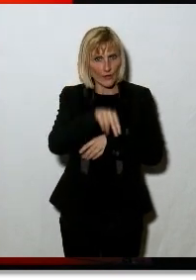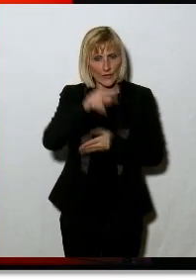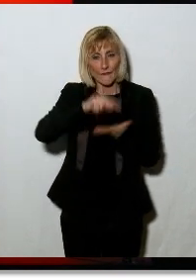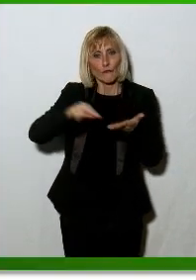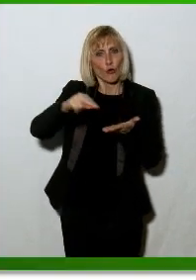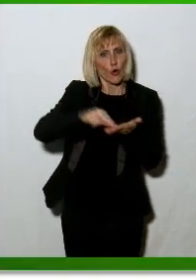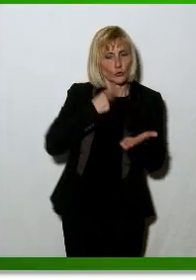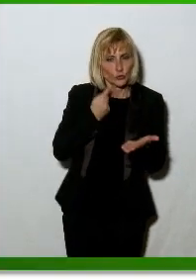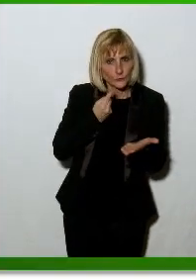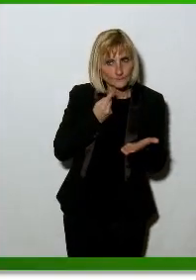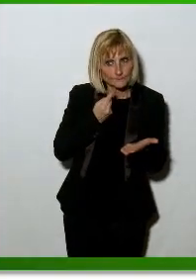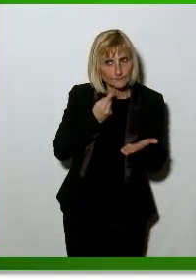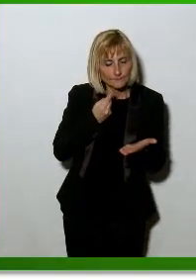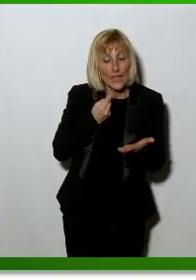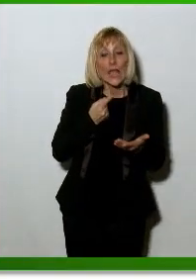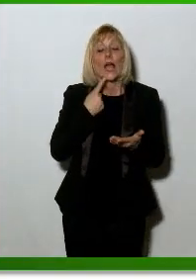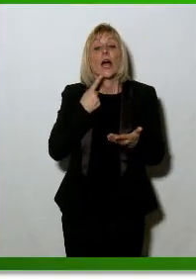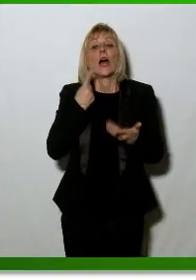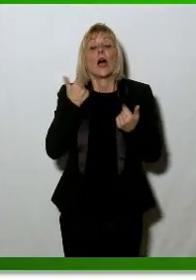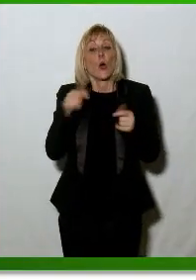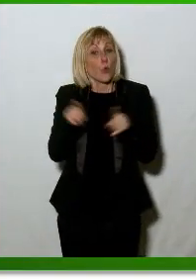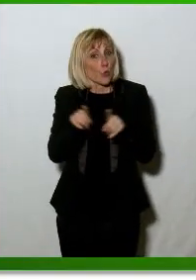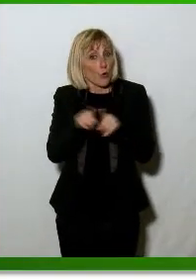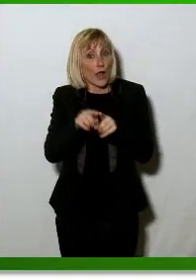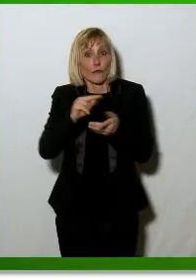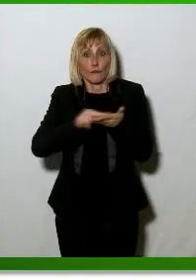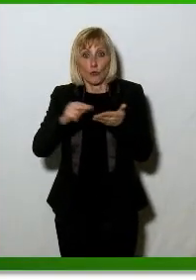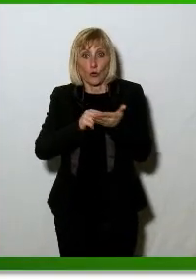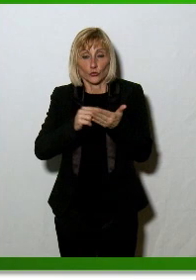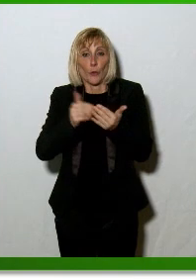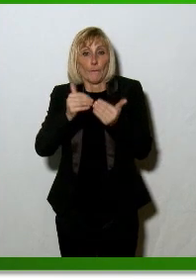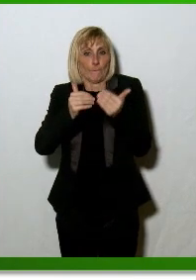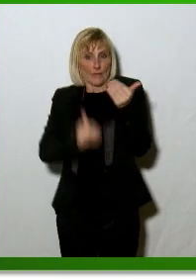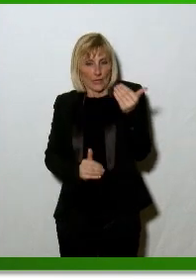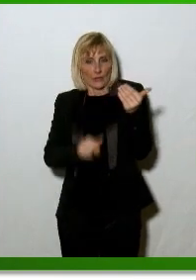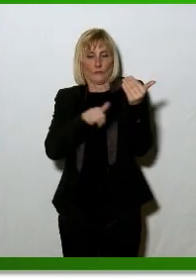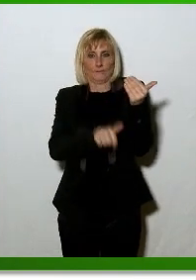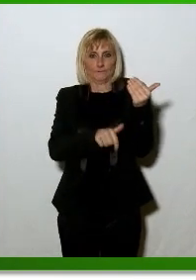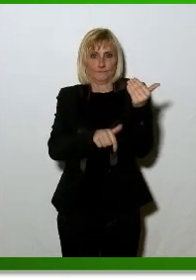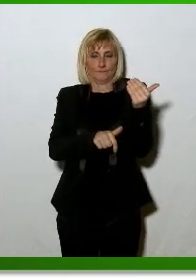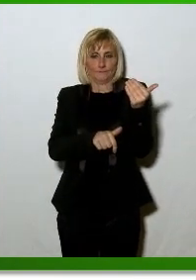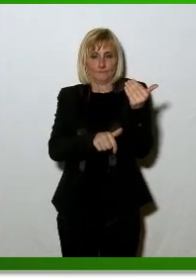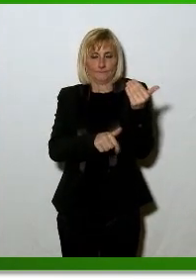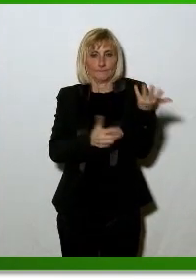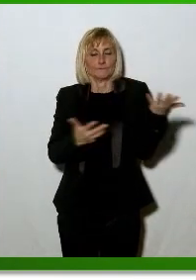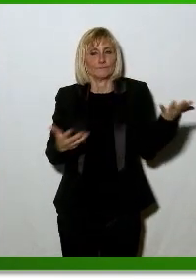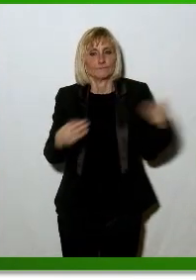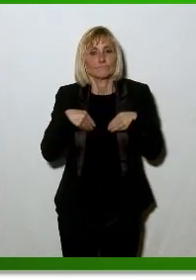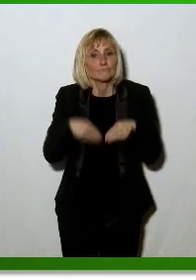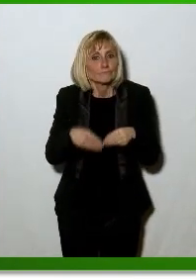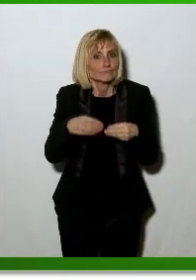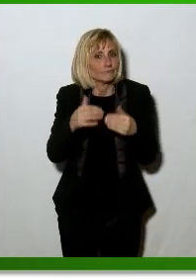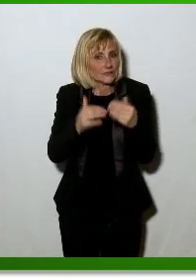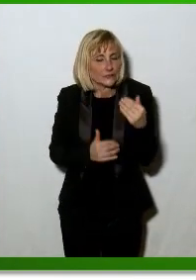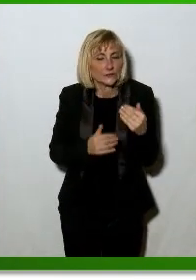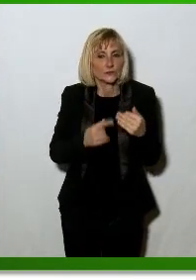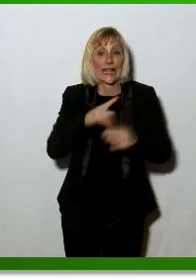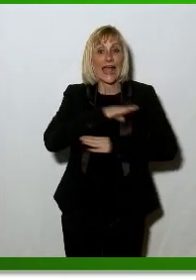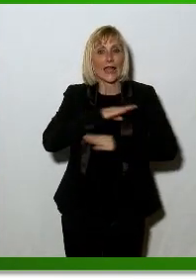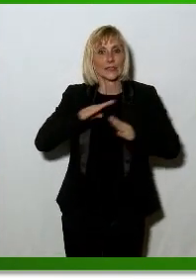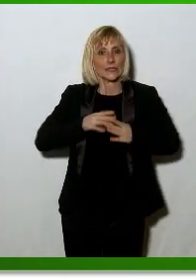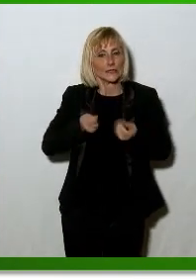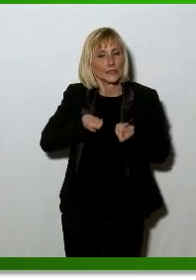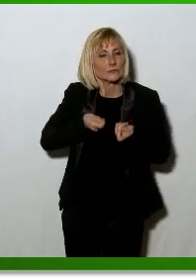voto più bassa anche quella rispetto ai meno giovani andiamo meno a votare e incentivare la candidatura